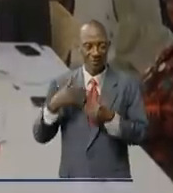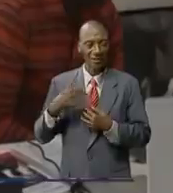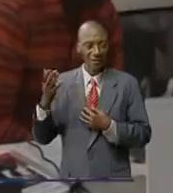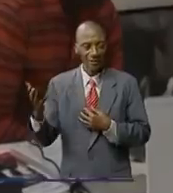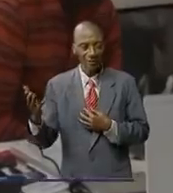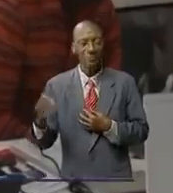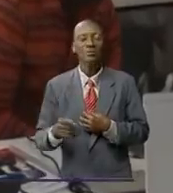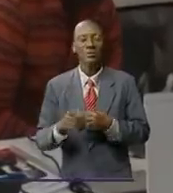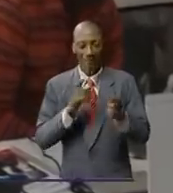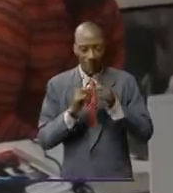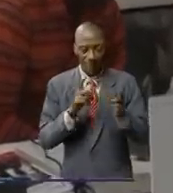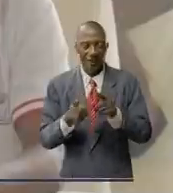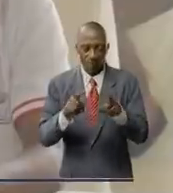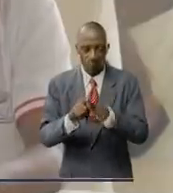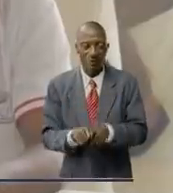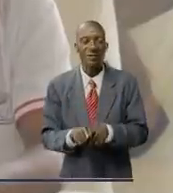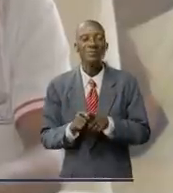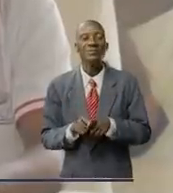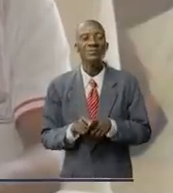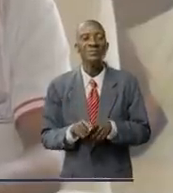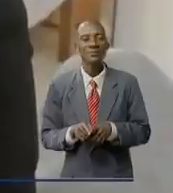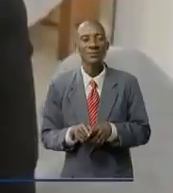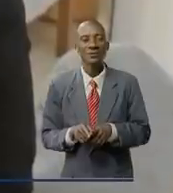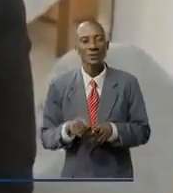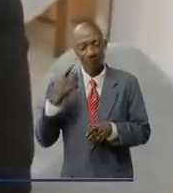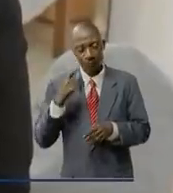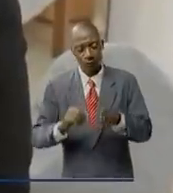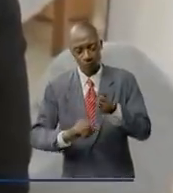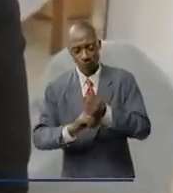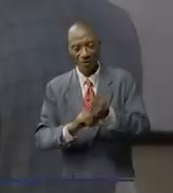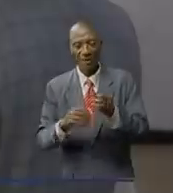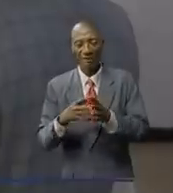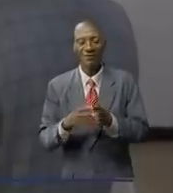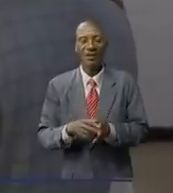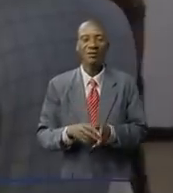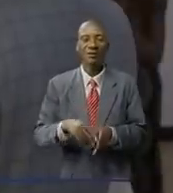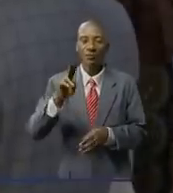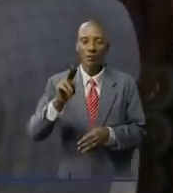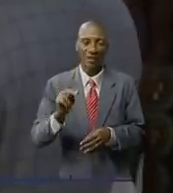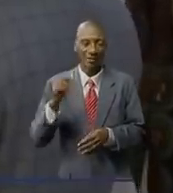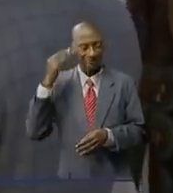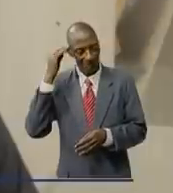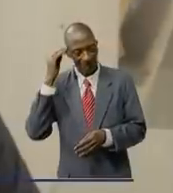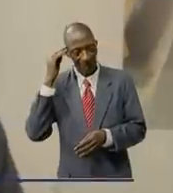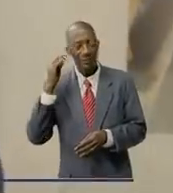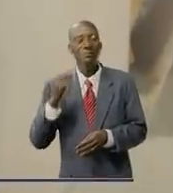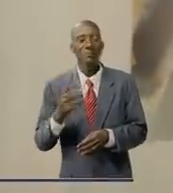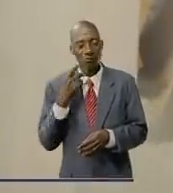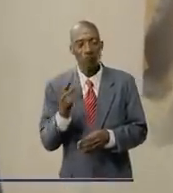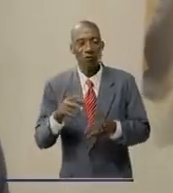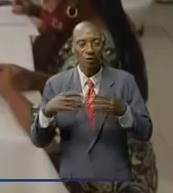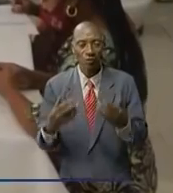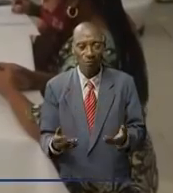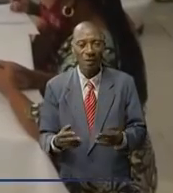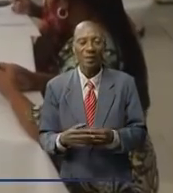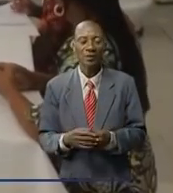période de Covid-19, dans cette lutte contre le VIH-SIDA, laquelle lutte toute la communauté doit s'approprier. Son vœu, c'est entre autres l'application